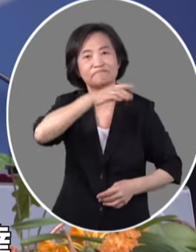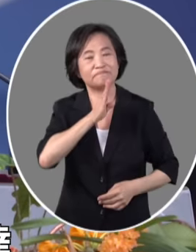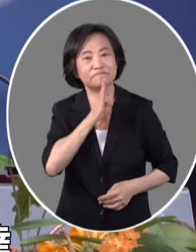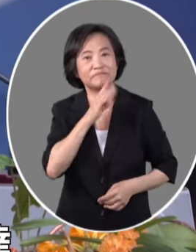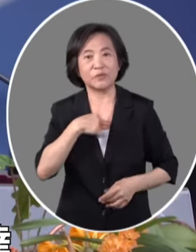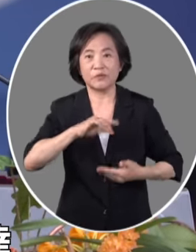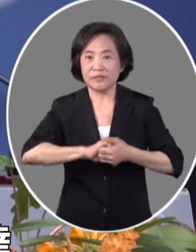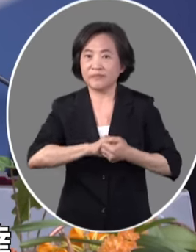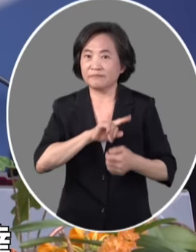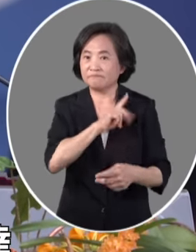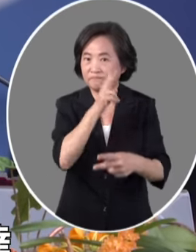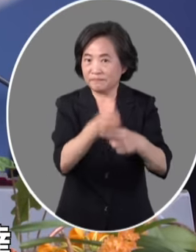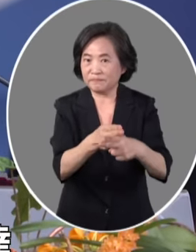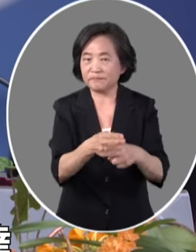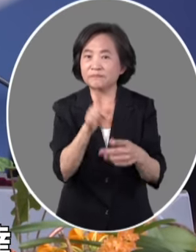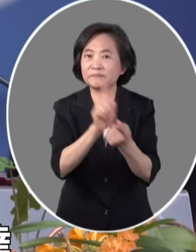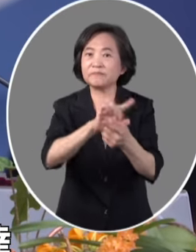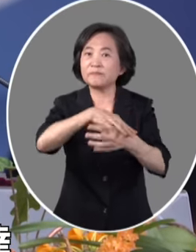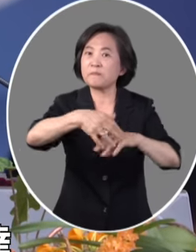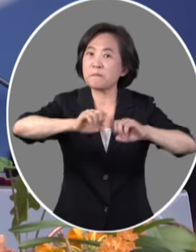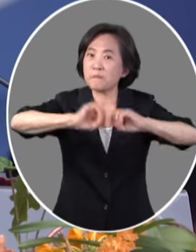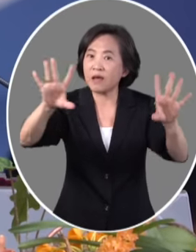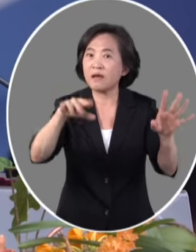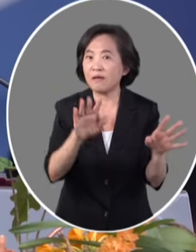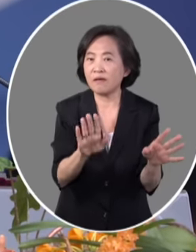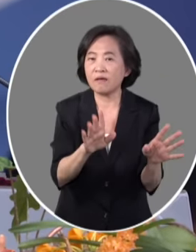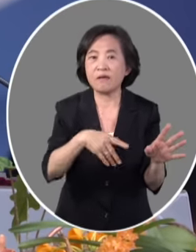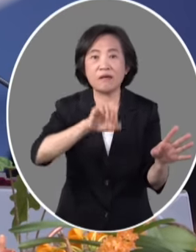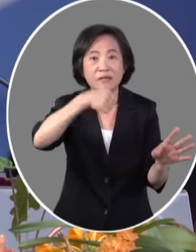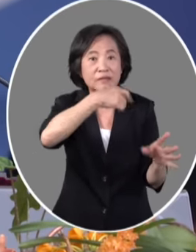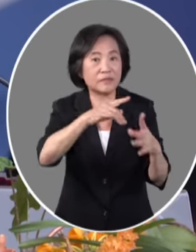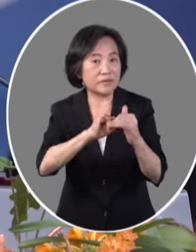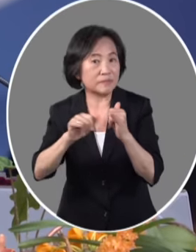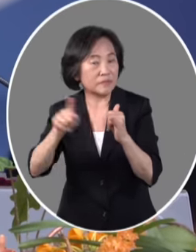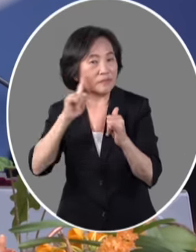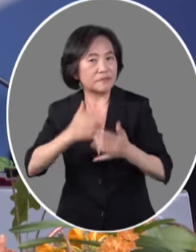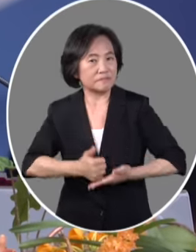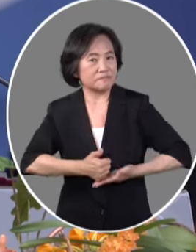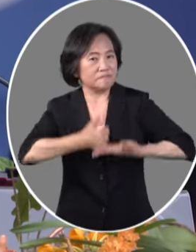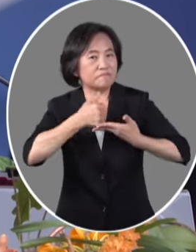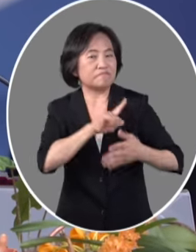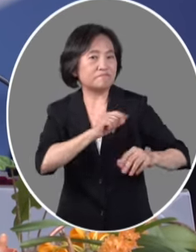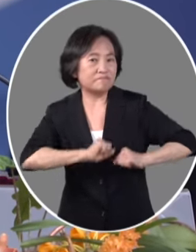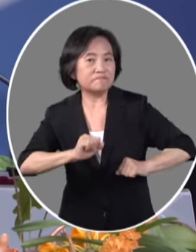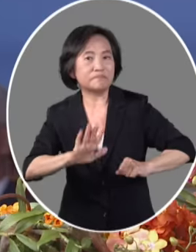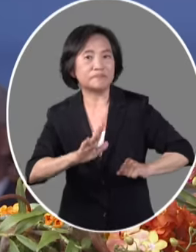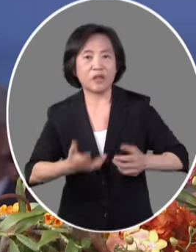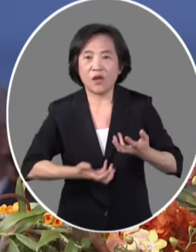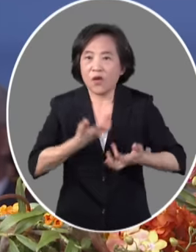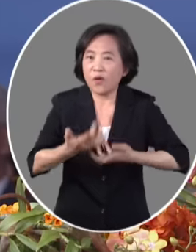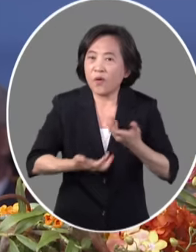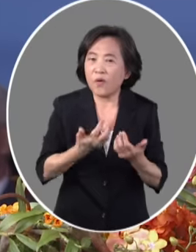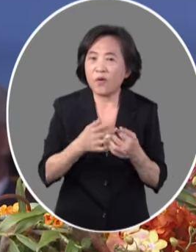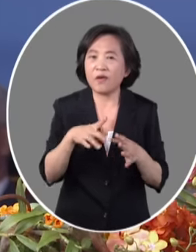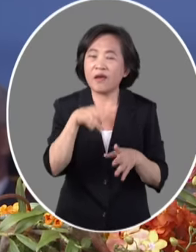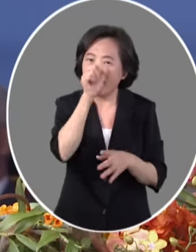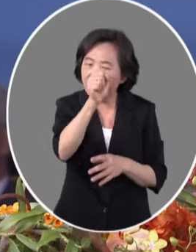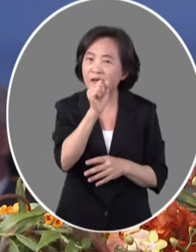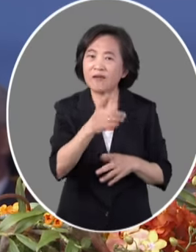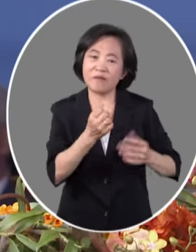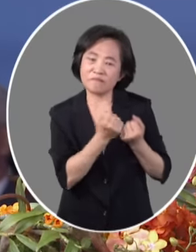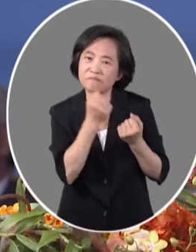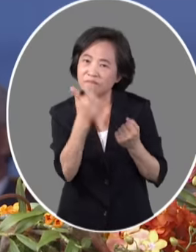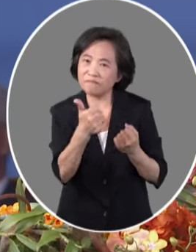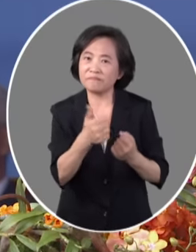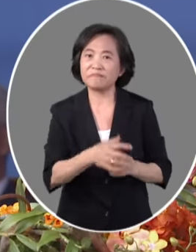自信地向世人传达，台湾人尊严自主、热情良善，